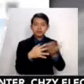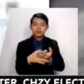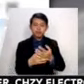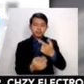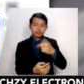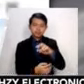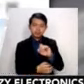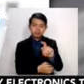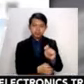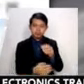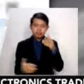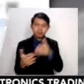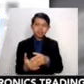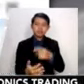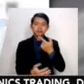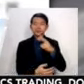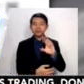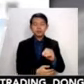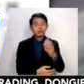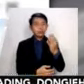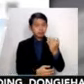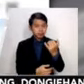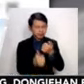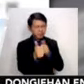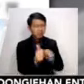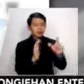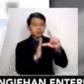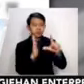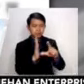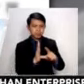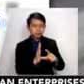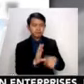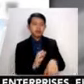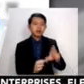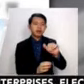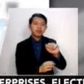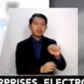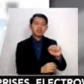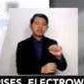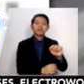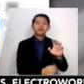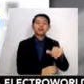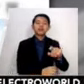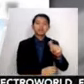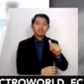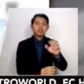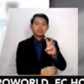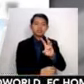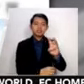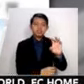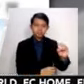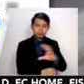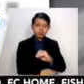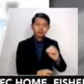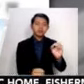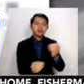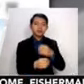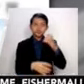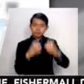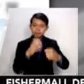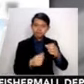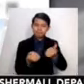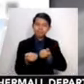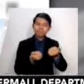Guo. Alinsunod ito sa RA 10660 at sa Office of the Court Administrator Circular